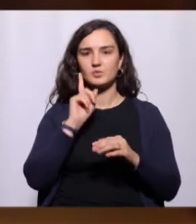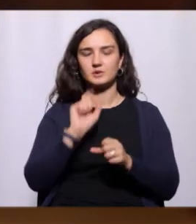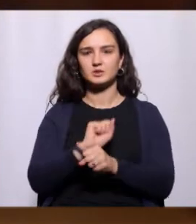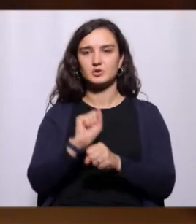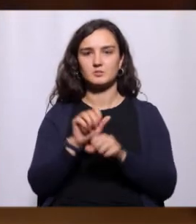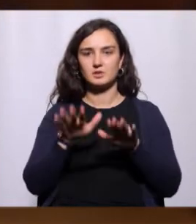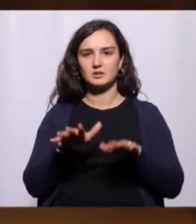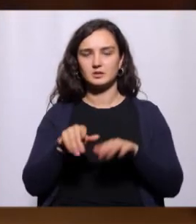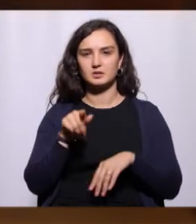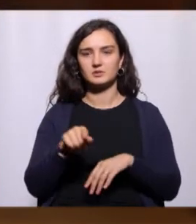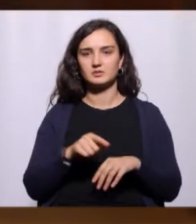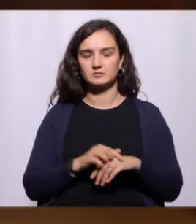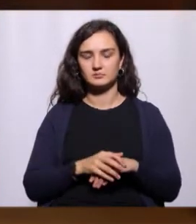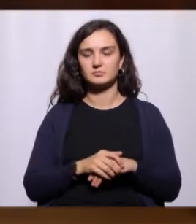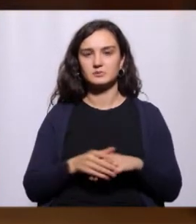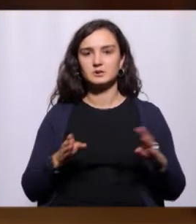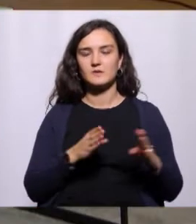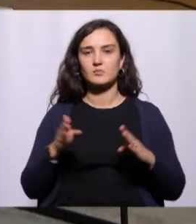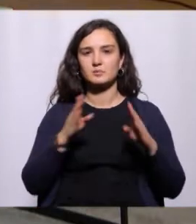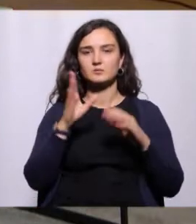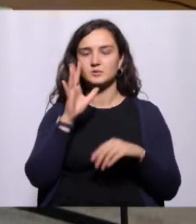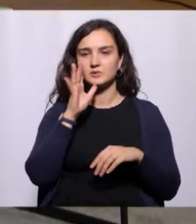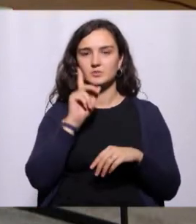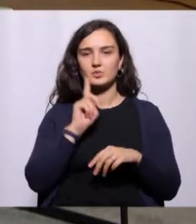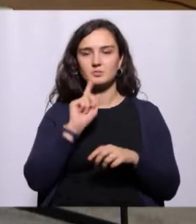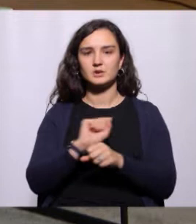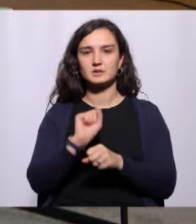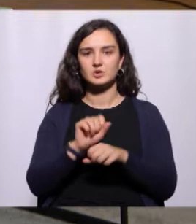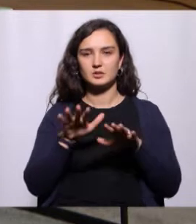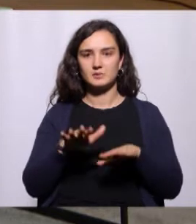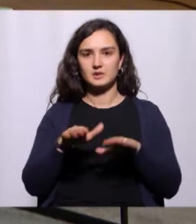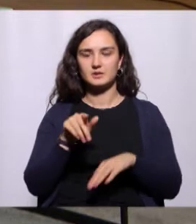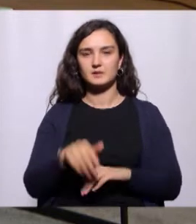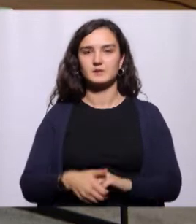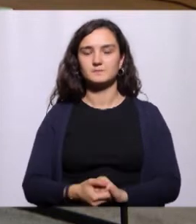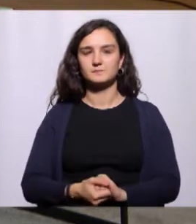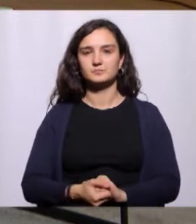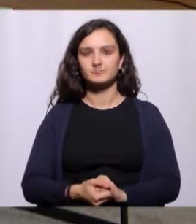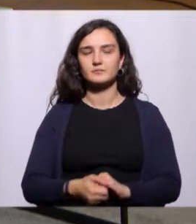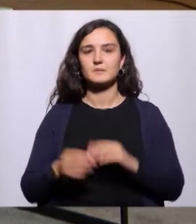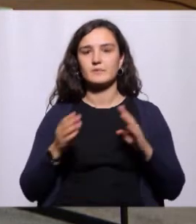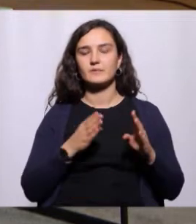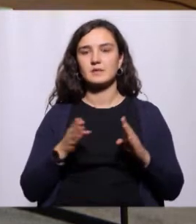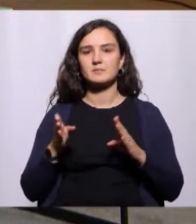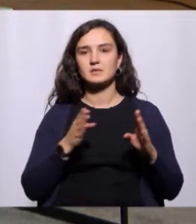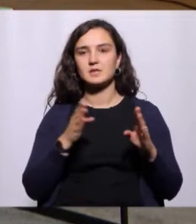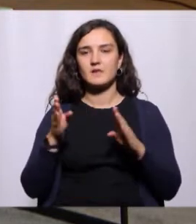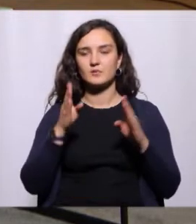გასაჩერებელი ადგილი. Layover, მგზავრობისას დროებით გასაჩერებელი ადგილი.